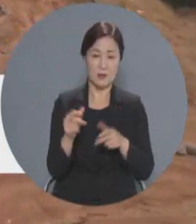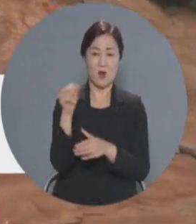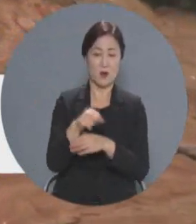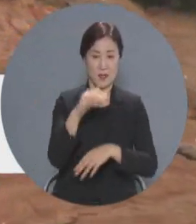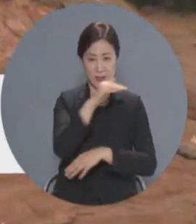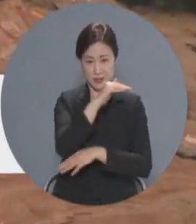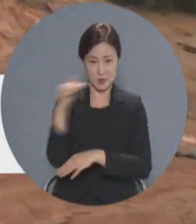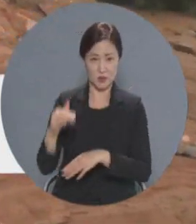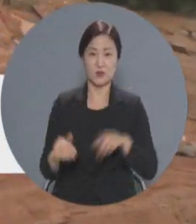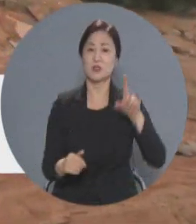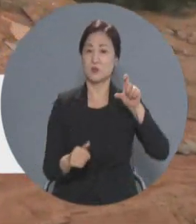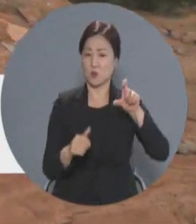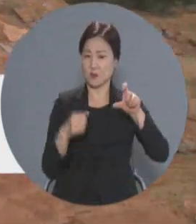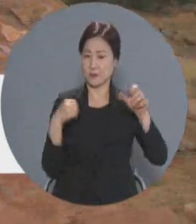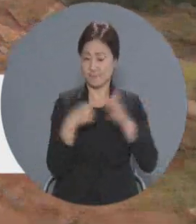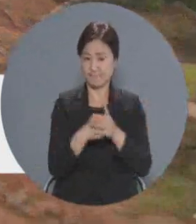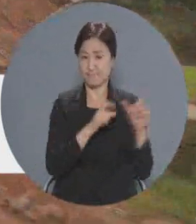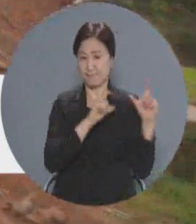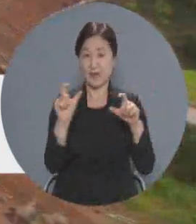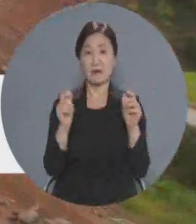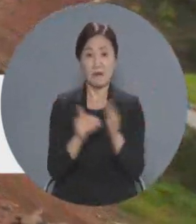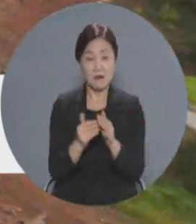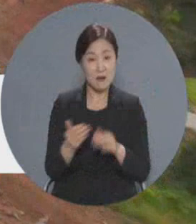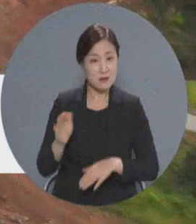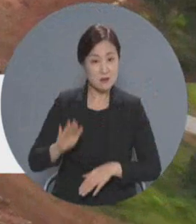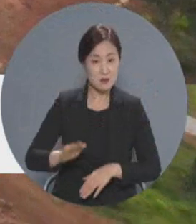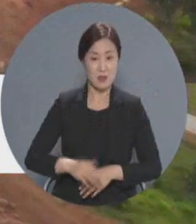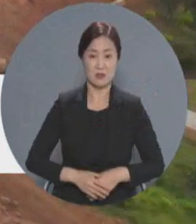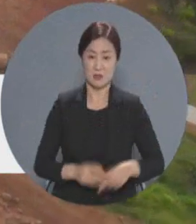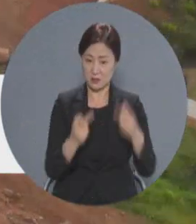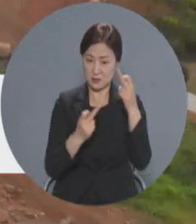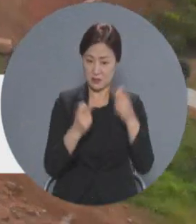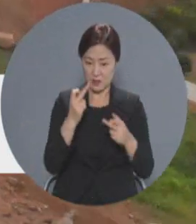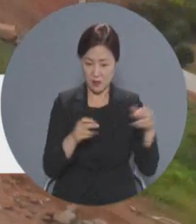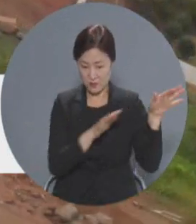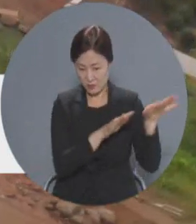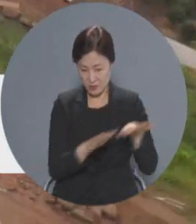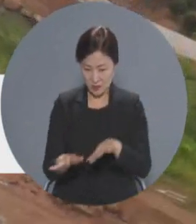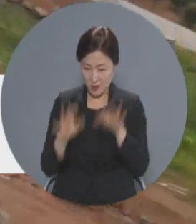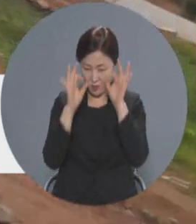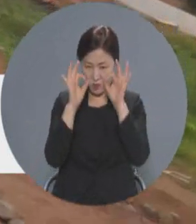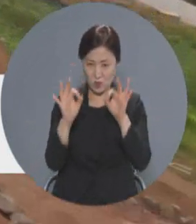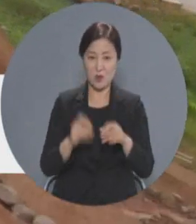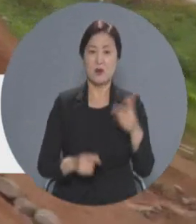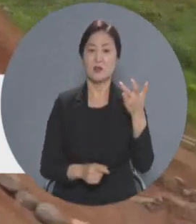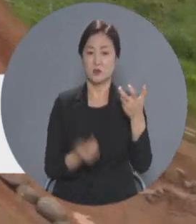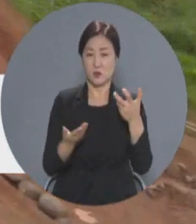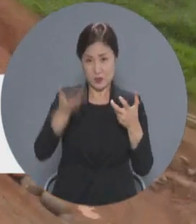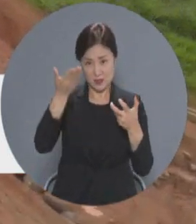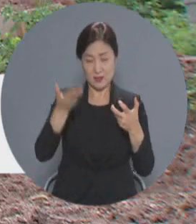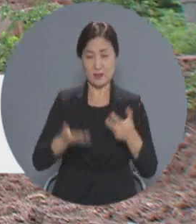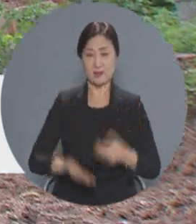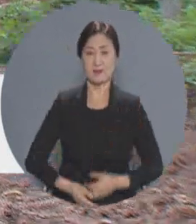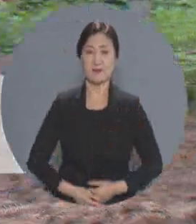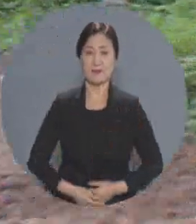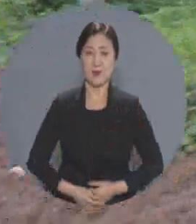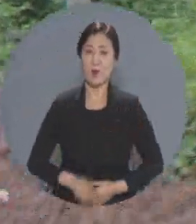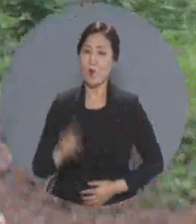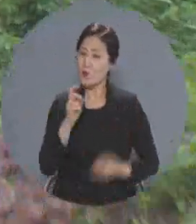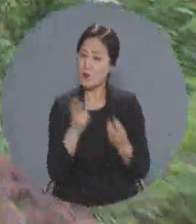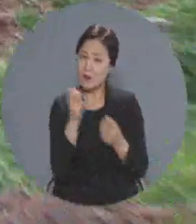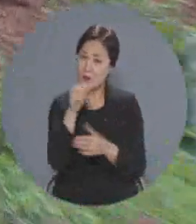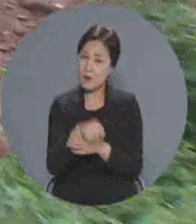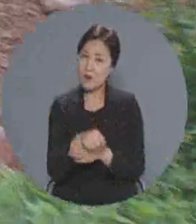경사도를 15도로 지정했습니다. 하지만 이 산비탈의 경사도는 한눈에 봐도 70도 이상입니다. 어떻게